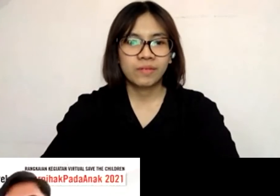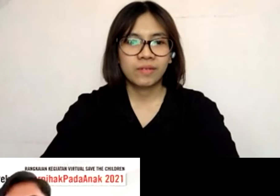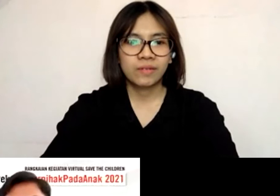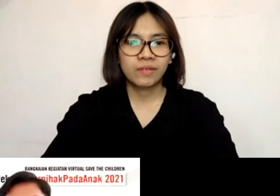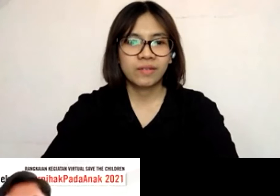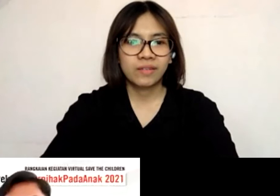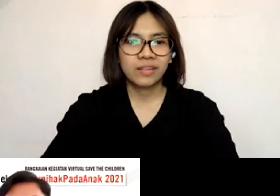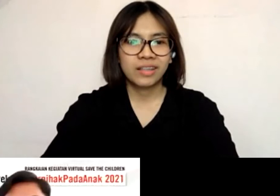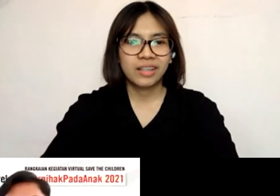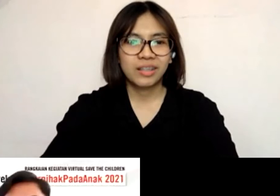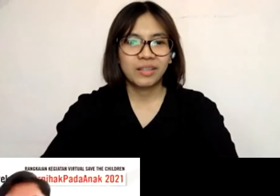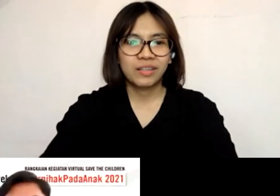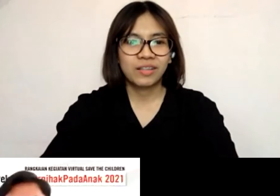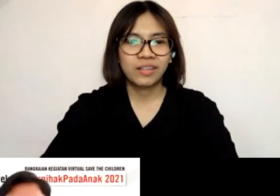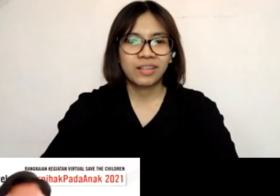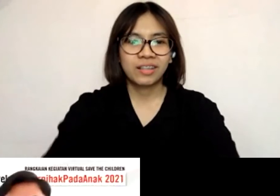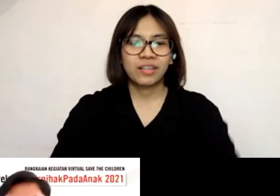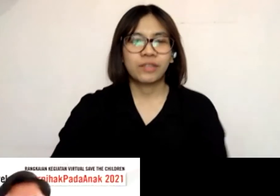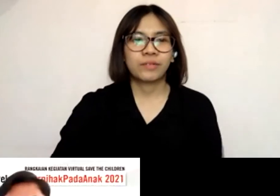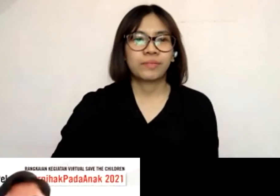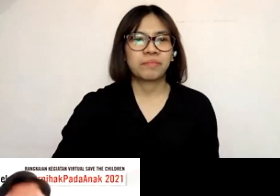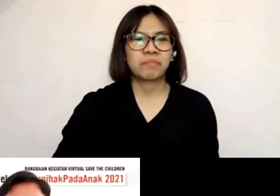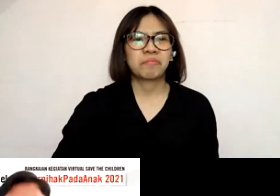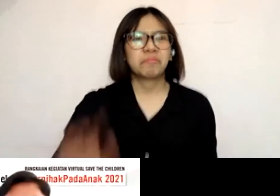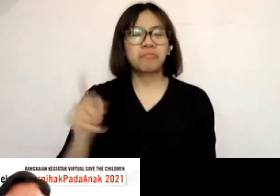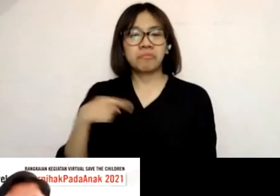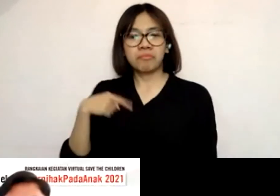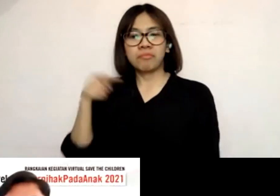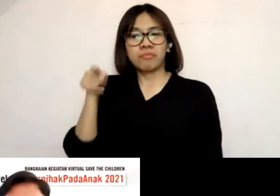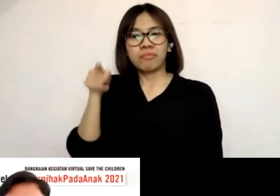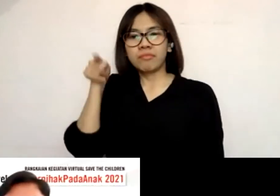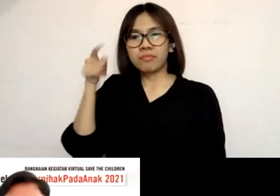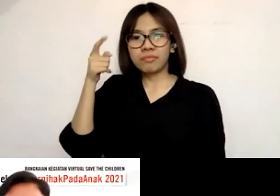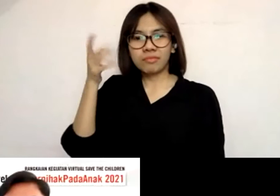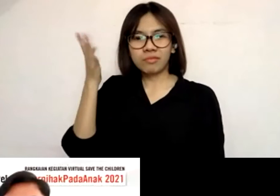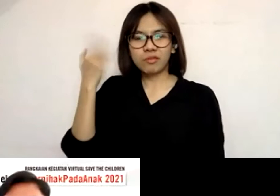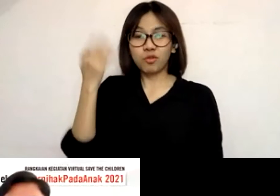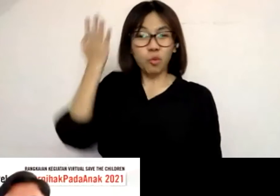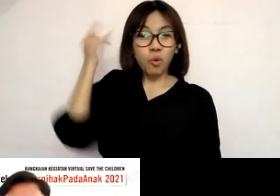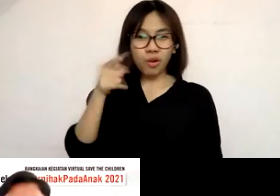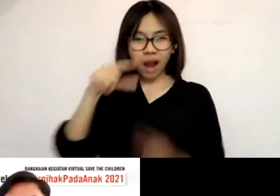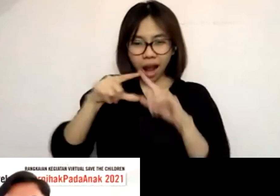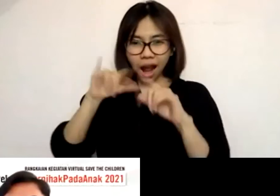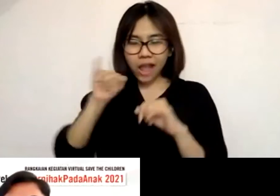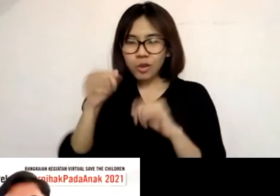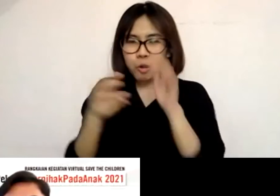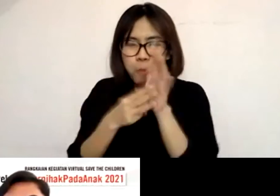Yang pertama ada di pikiran saya, kalau magang,